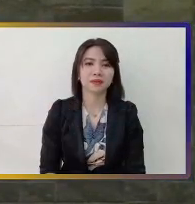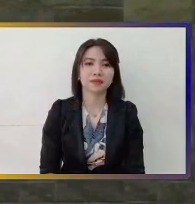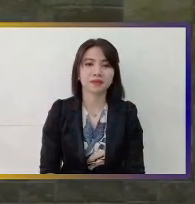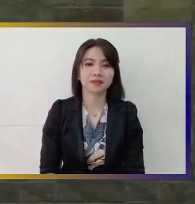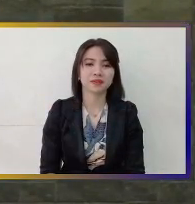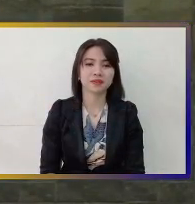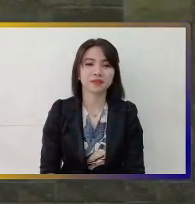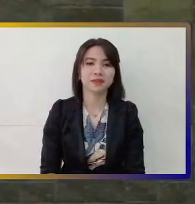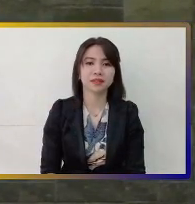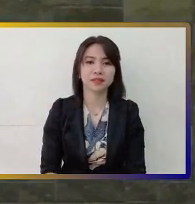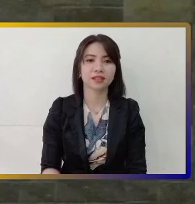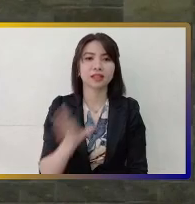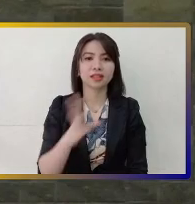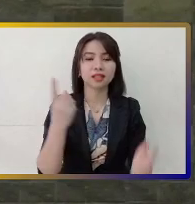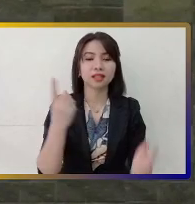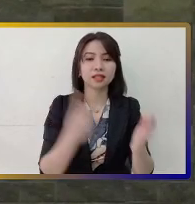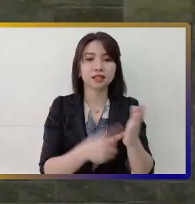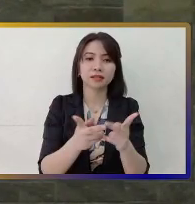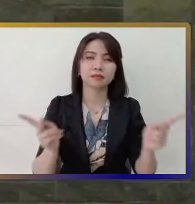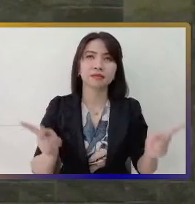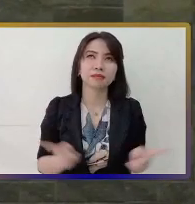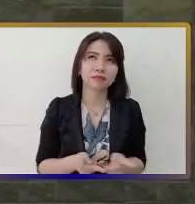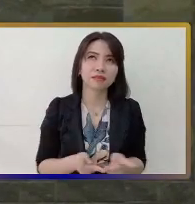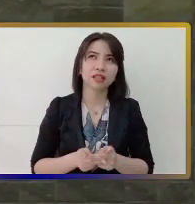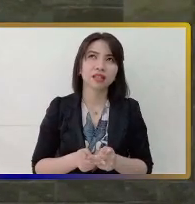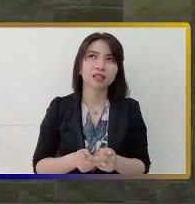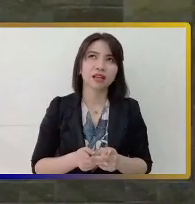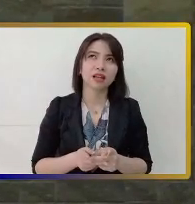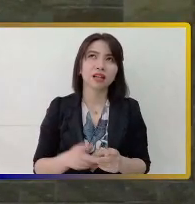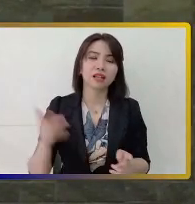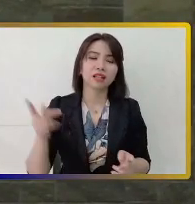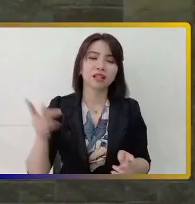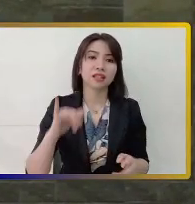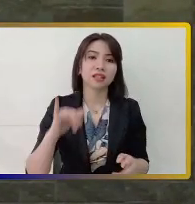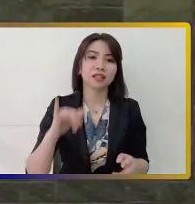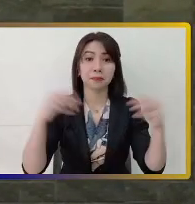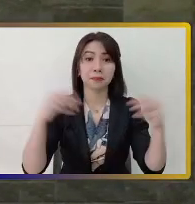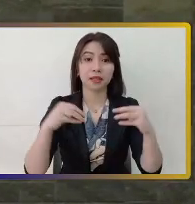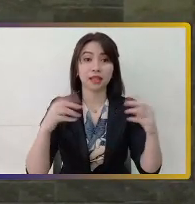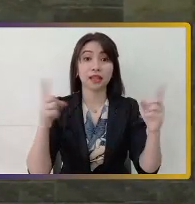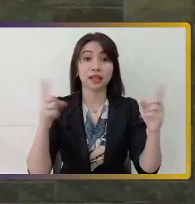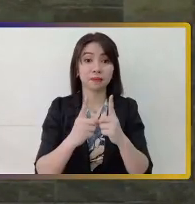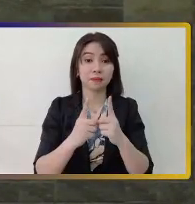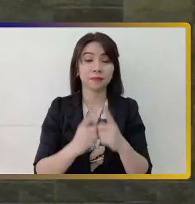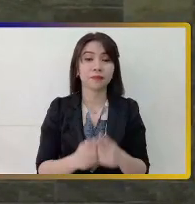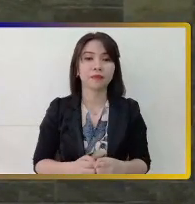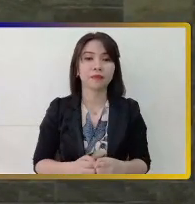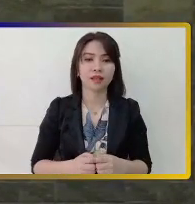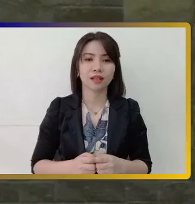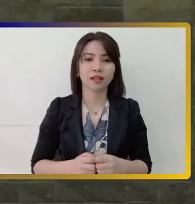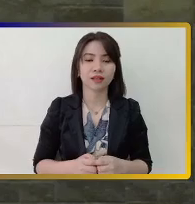asimbliya or kalipunan ng mga tao sa loob. And back in those days in the Old Testament,